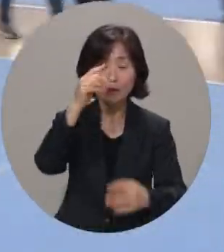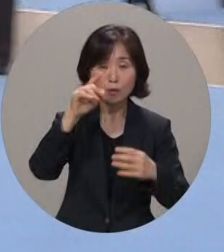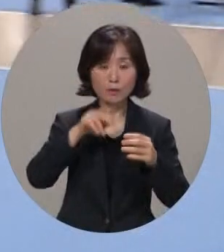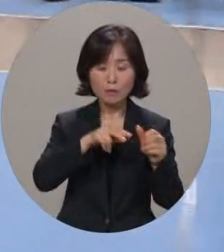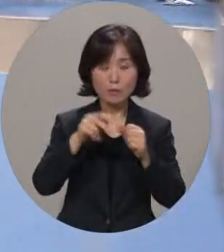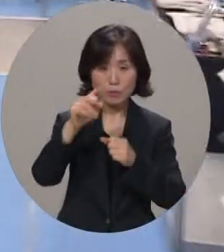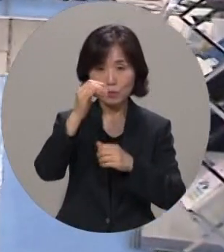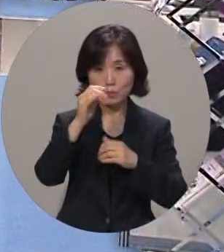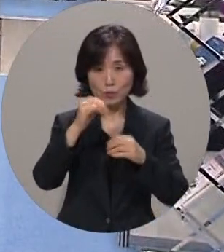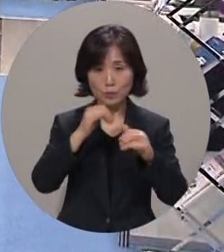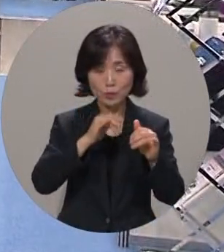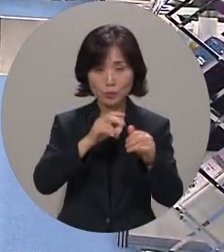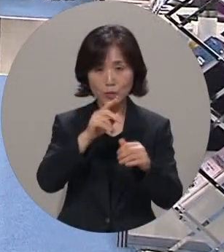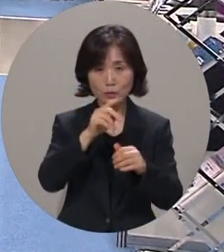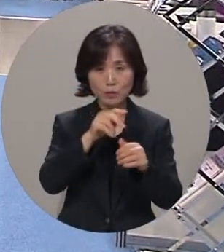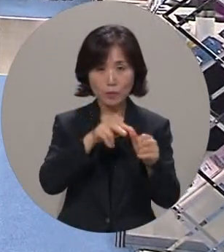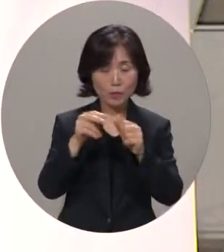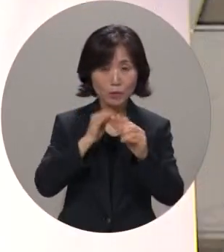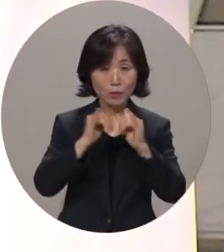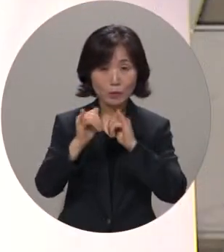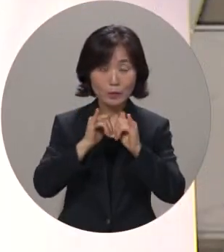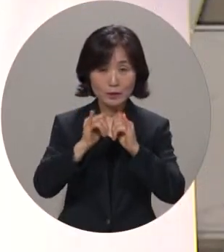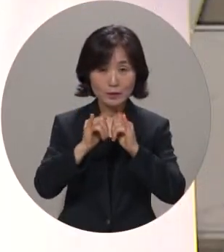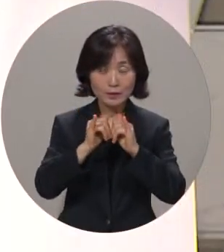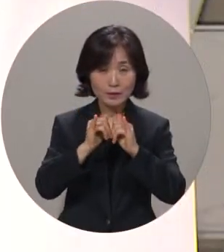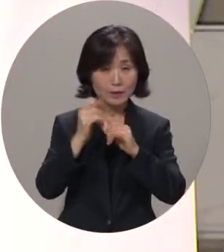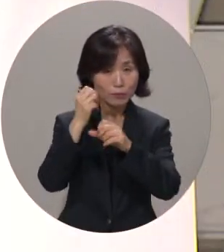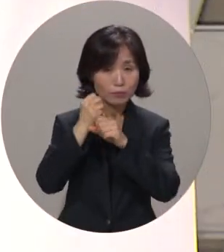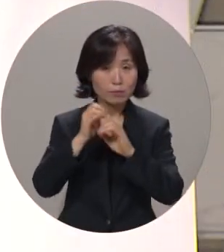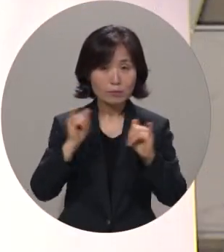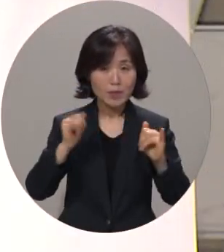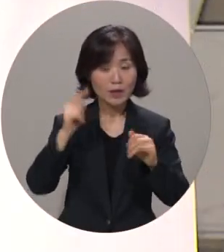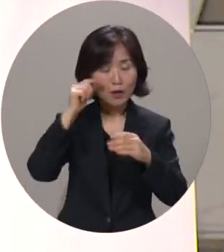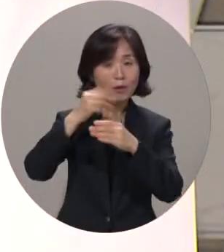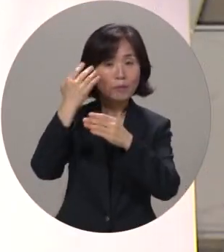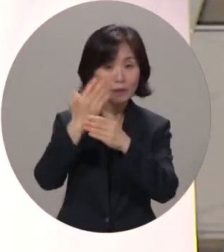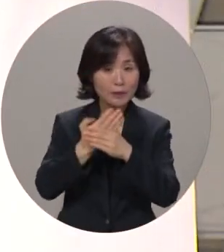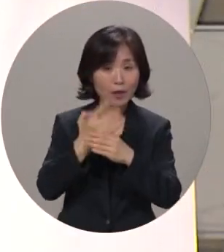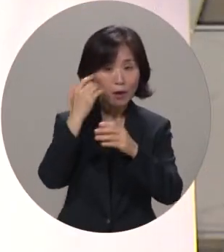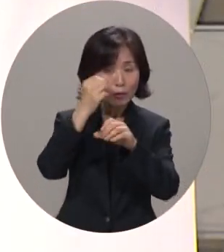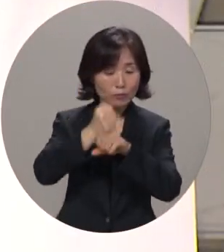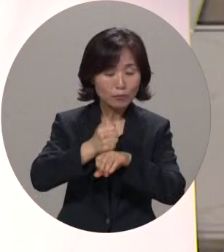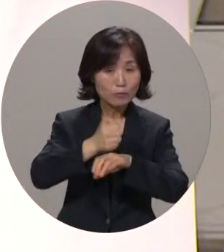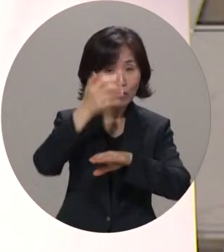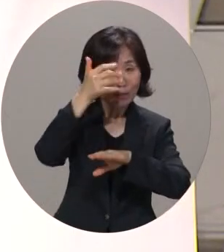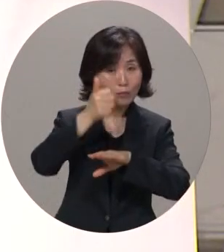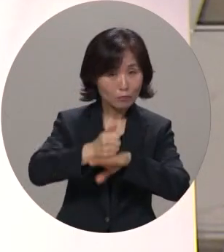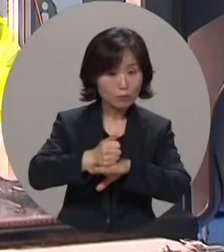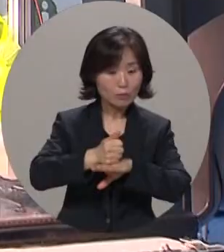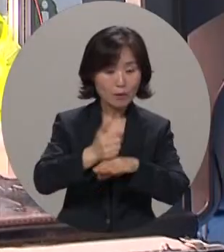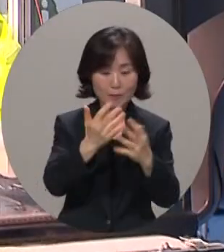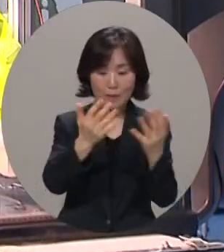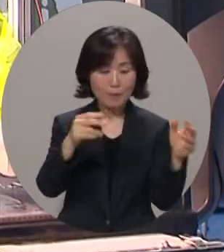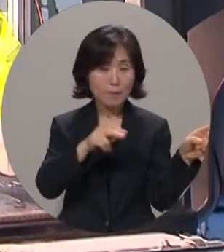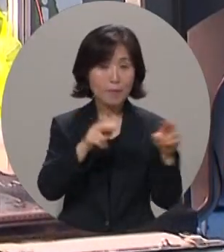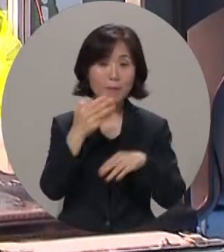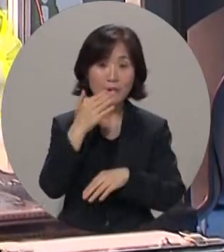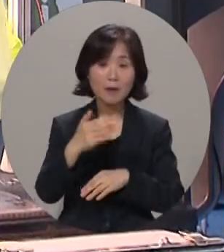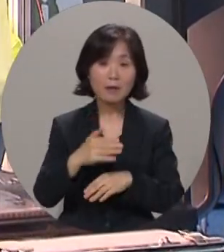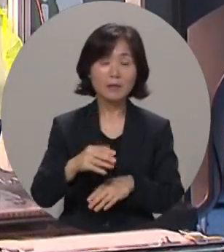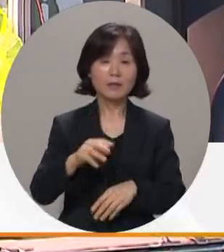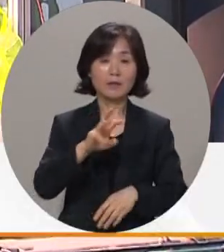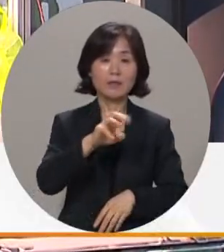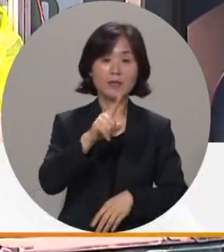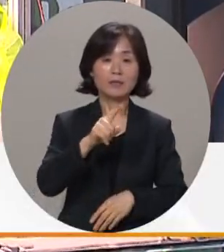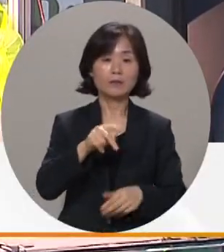정보통신기술 분야의 석박사급 인재들이 내놓은 연구 성과를 한자리에서 볼 수 있는 자리가 마련됐습니다. 전국